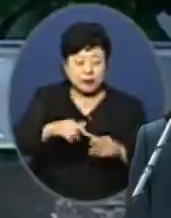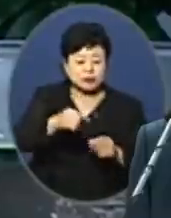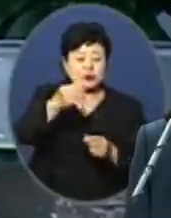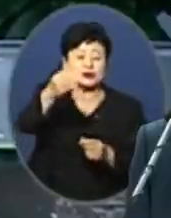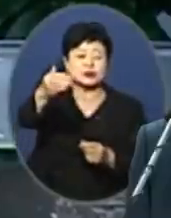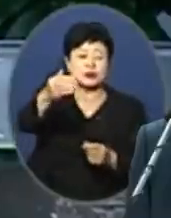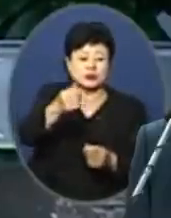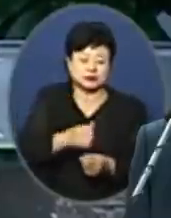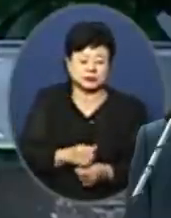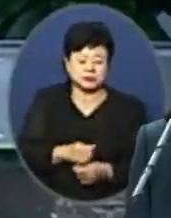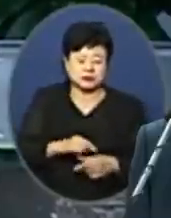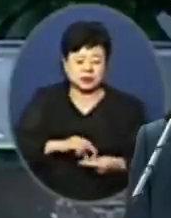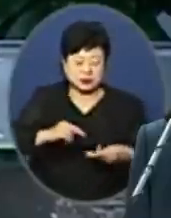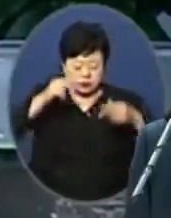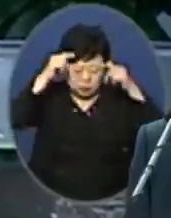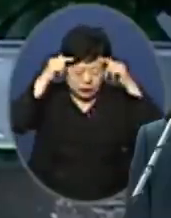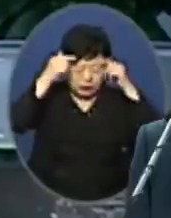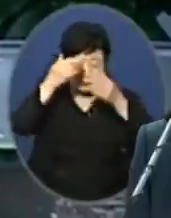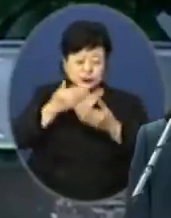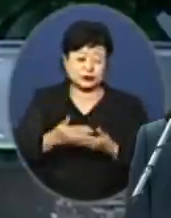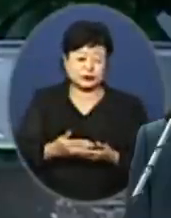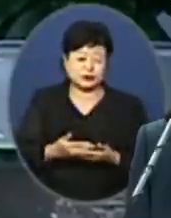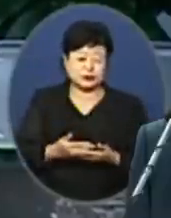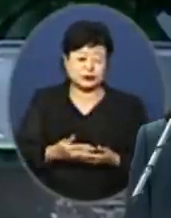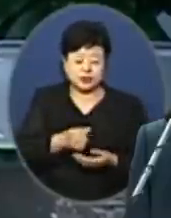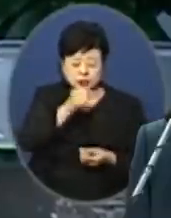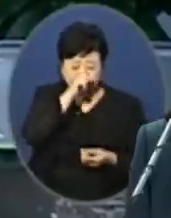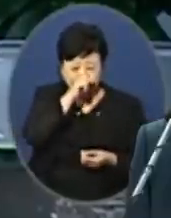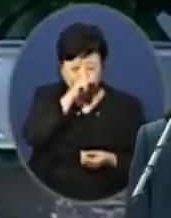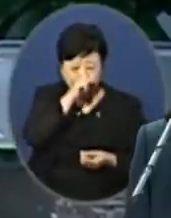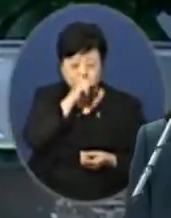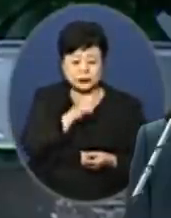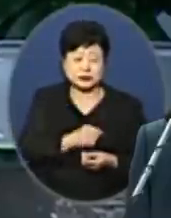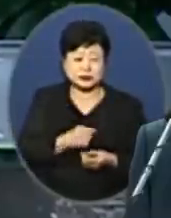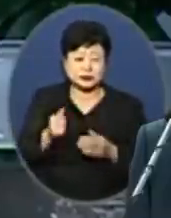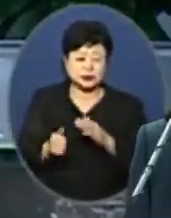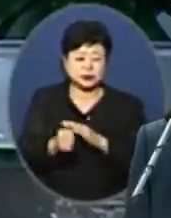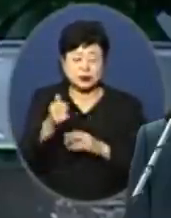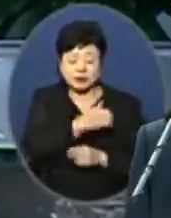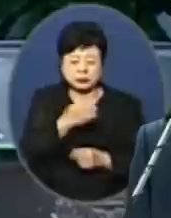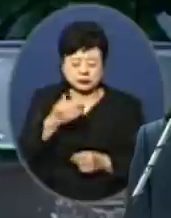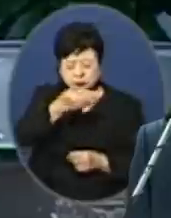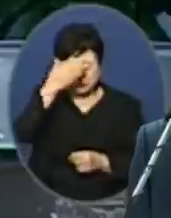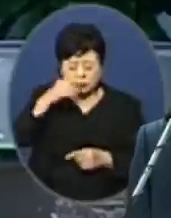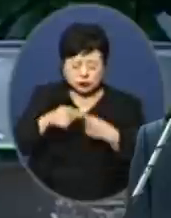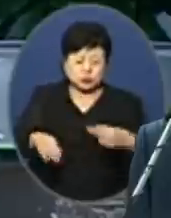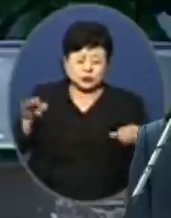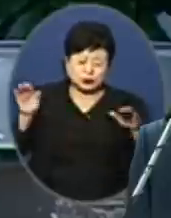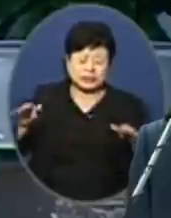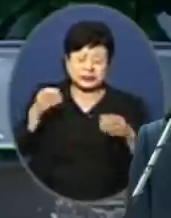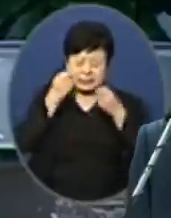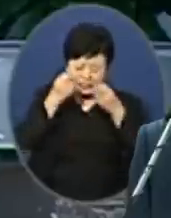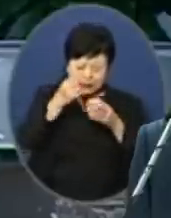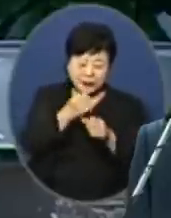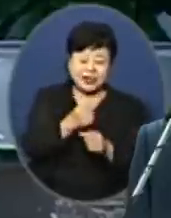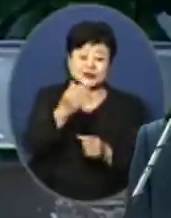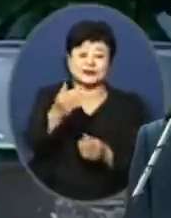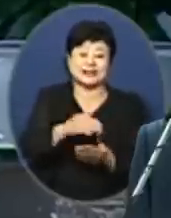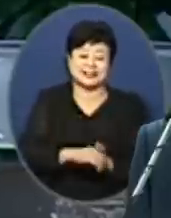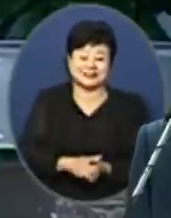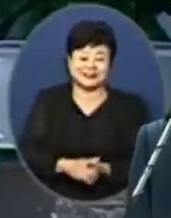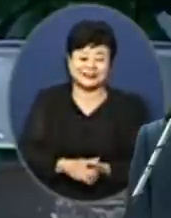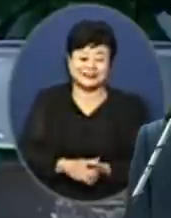파멸해서 속량하시고 인자와 긍휼로 관을 씌우시며 좋은 것으로 내 소원을 만족해 하사 청춘으로 독수리같이 새롭게 하는도다